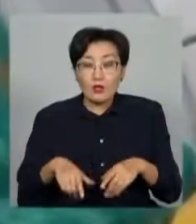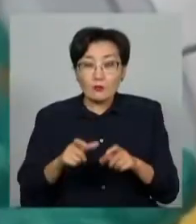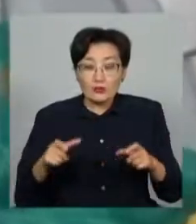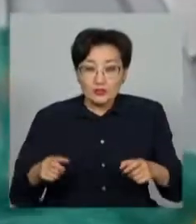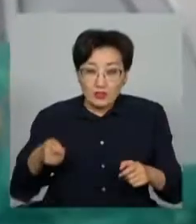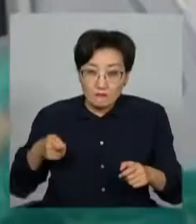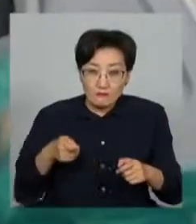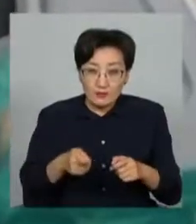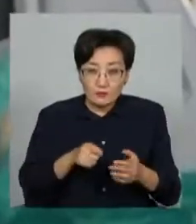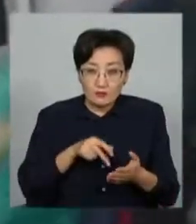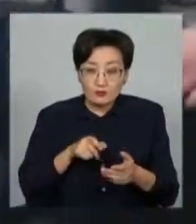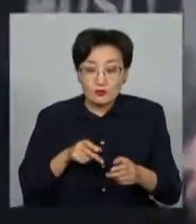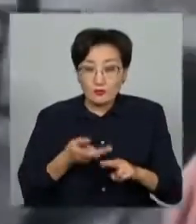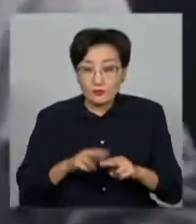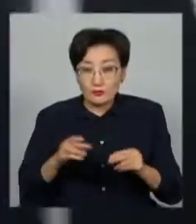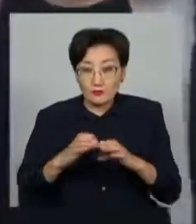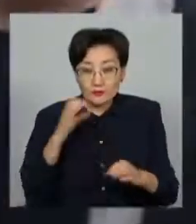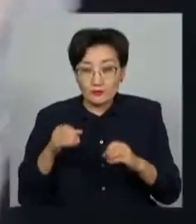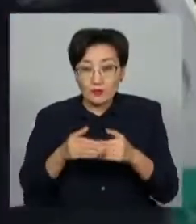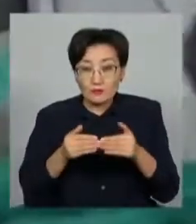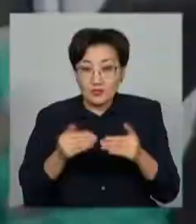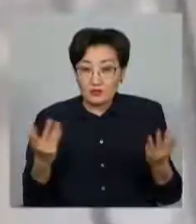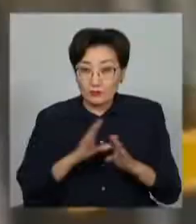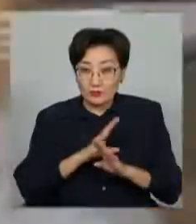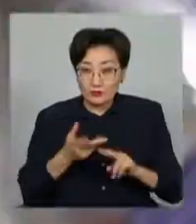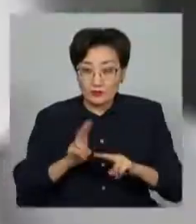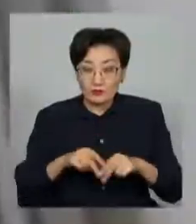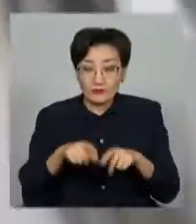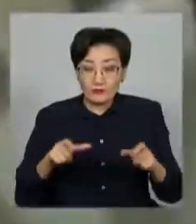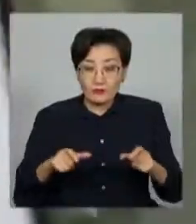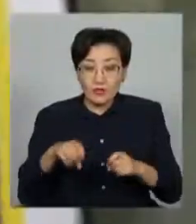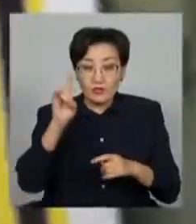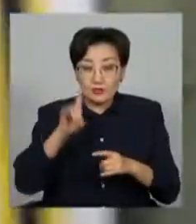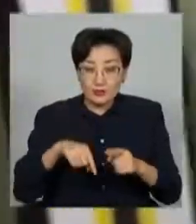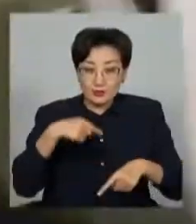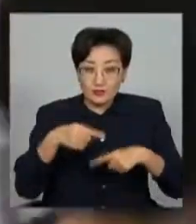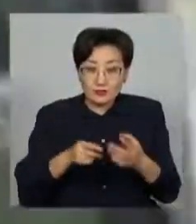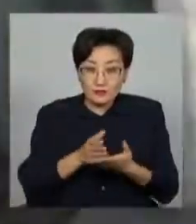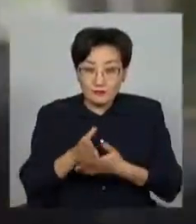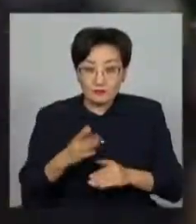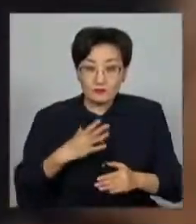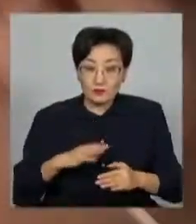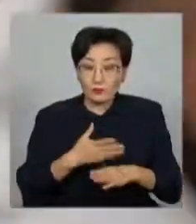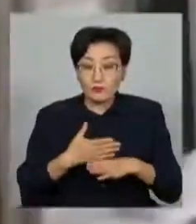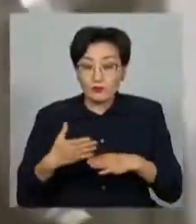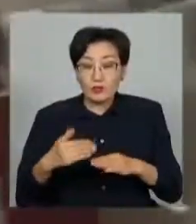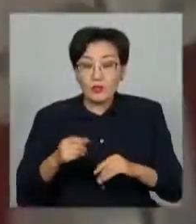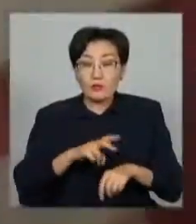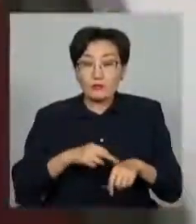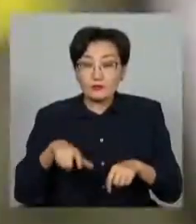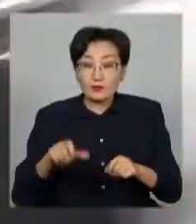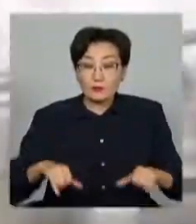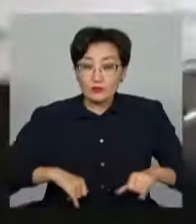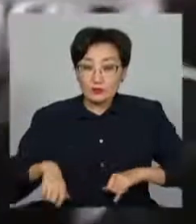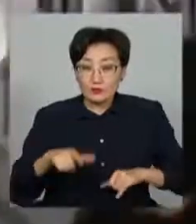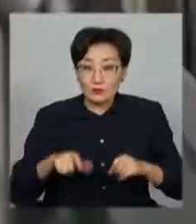жүгіріпті. Дүрбелең басталғанда вагон есігі бірден ашылмаған, сондықтан халық терезеден шығуға мәжбүр болыпты. Кейінірек тәртіп сақшылары